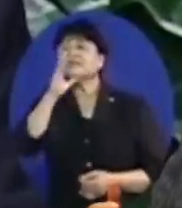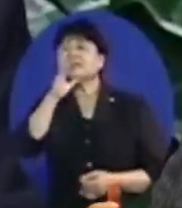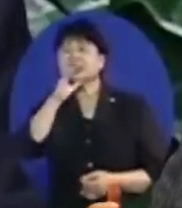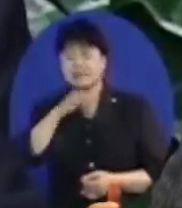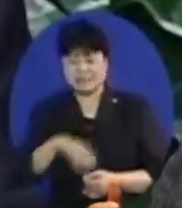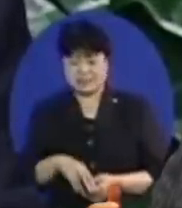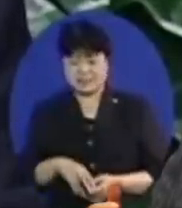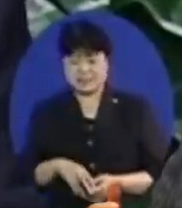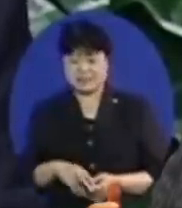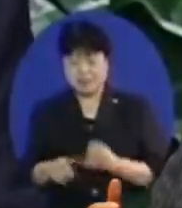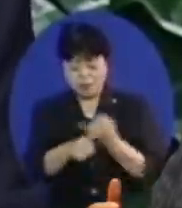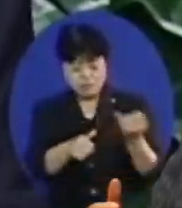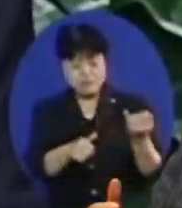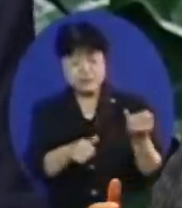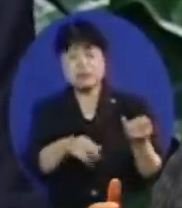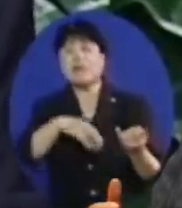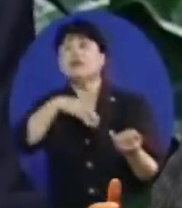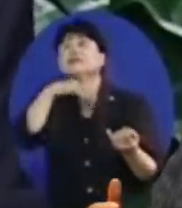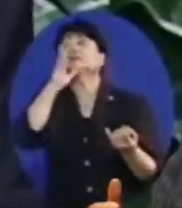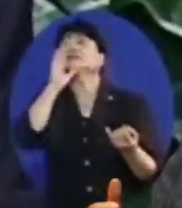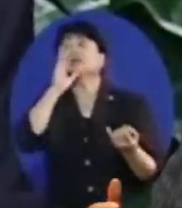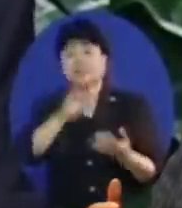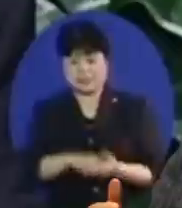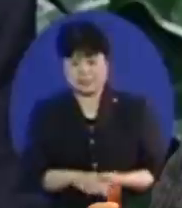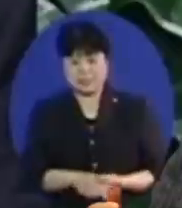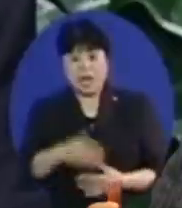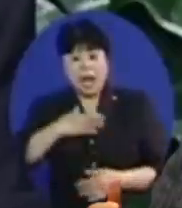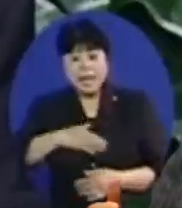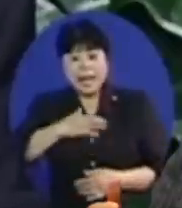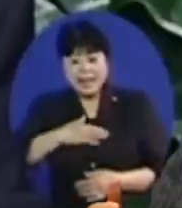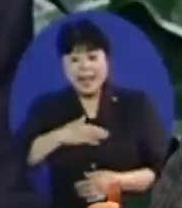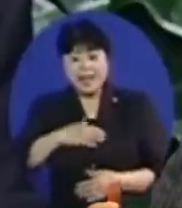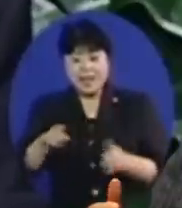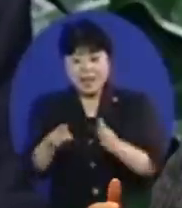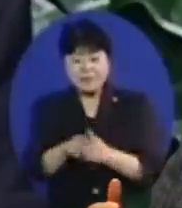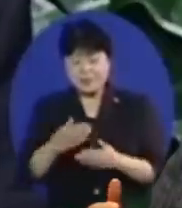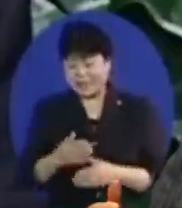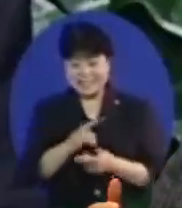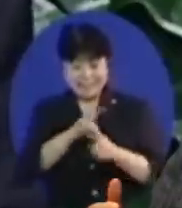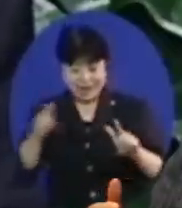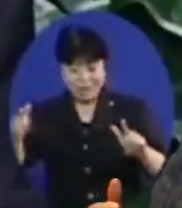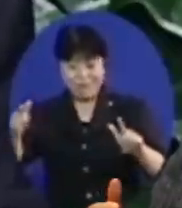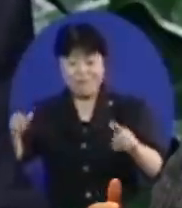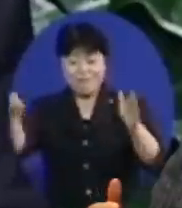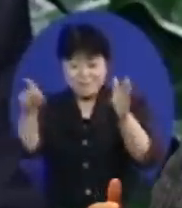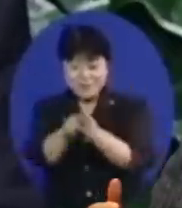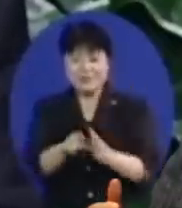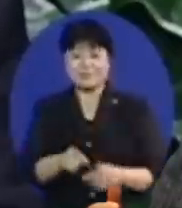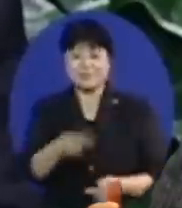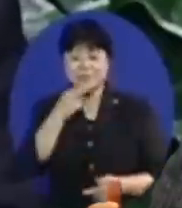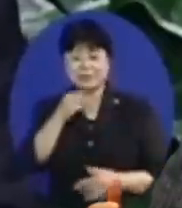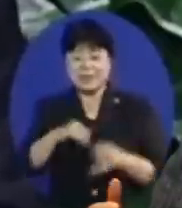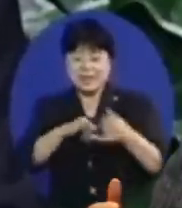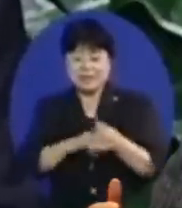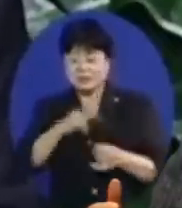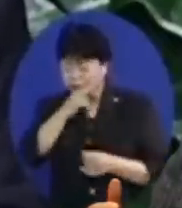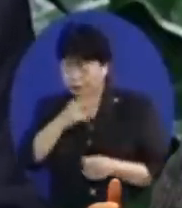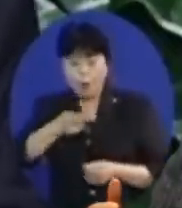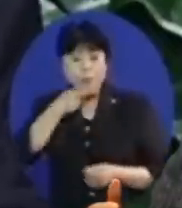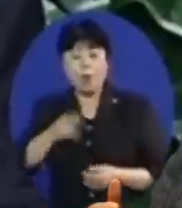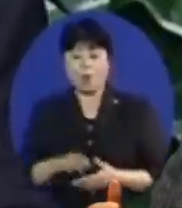것 같음과 사라의 태의 죽은 것 같음을 다 알고도 믿음이 약하여지지 아니하고 믿음이 없어 하나님의 약속을 의심치